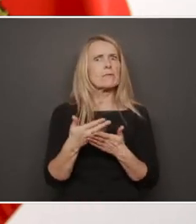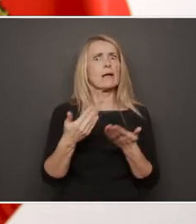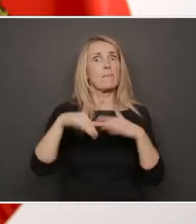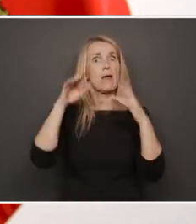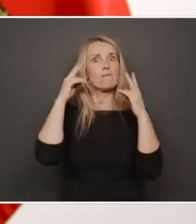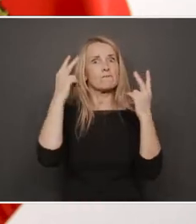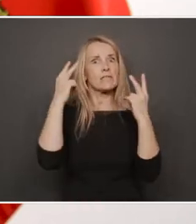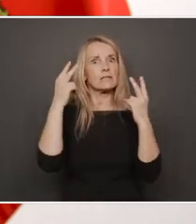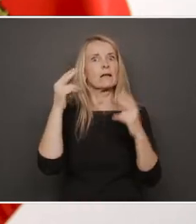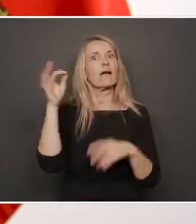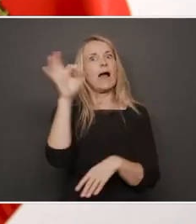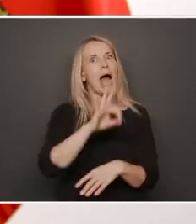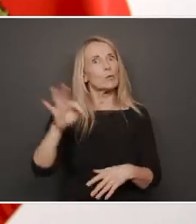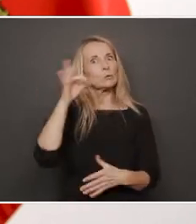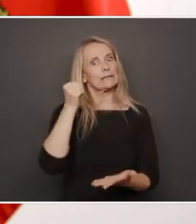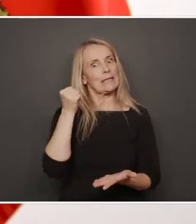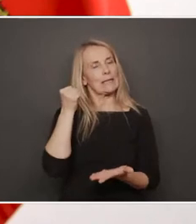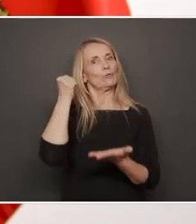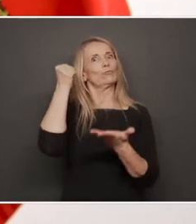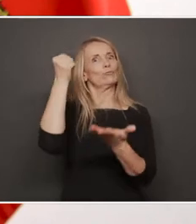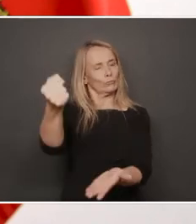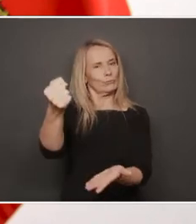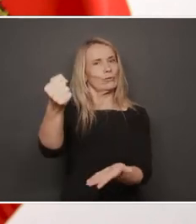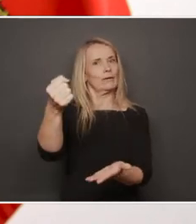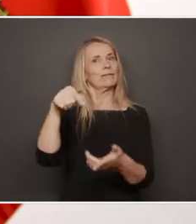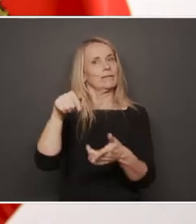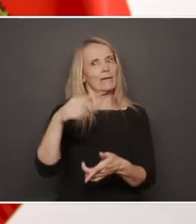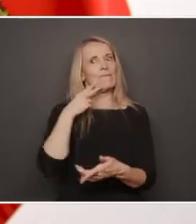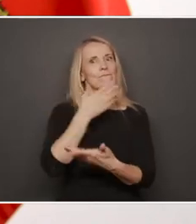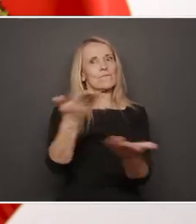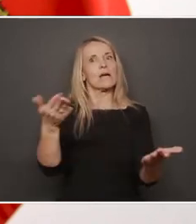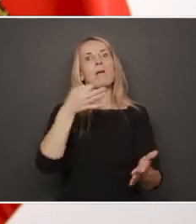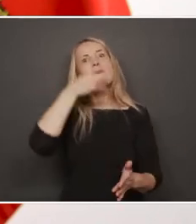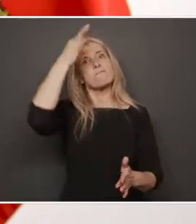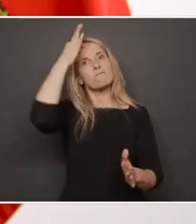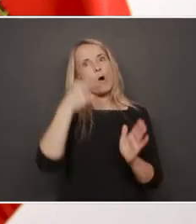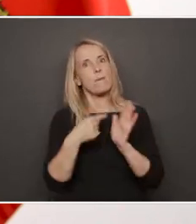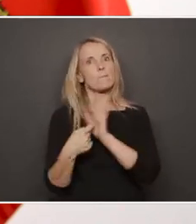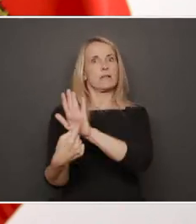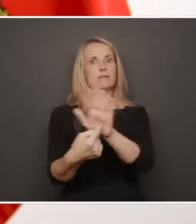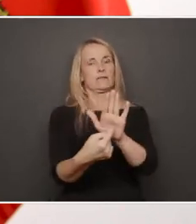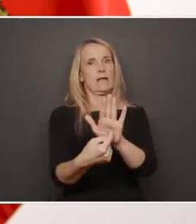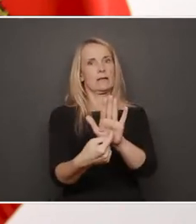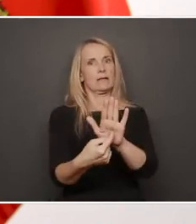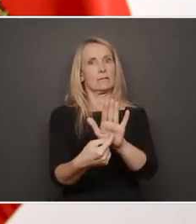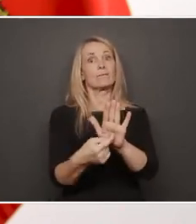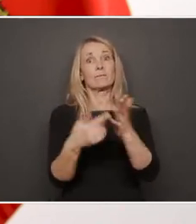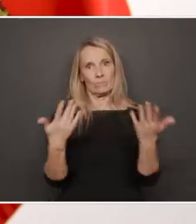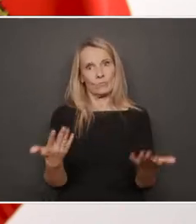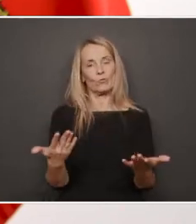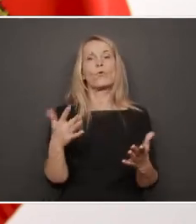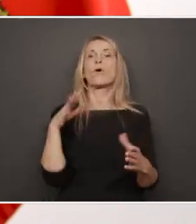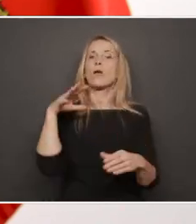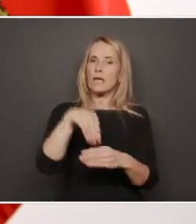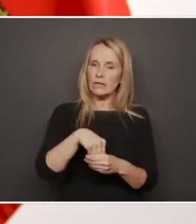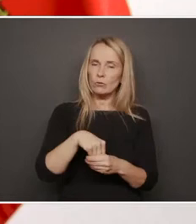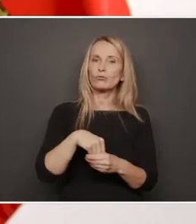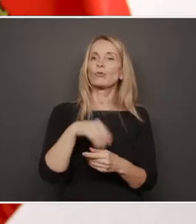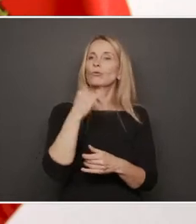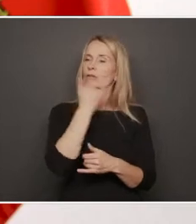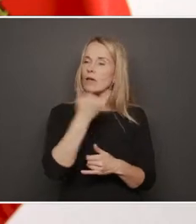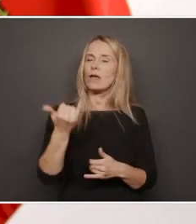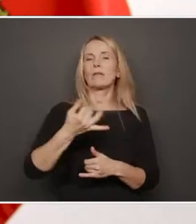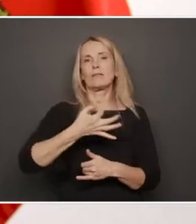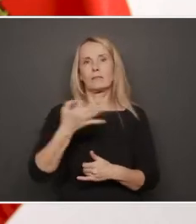sind Auszeichnungen wie diese und Unternehmen, die eine Vorbildwirkung einnehmen und Inklusion Tag für